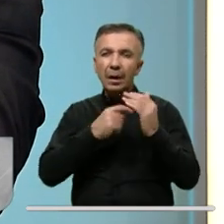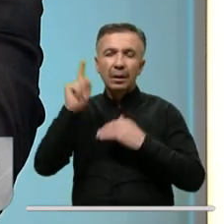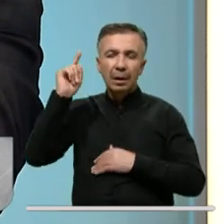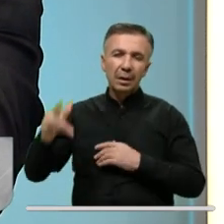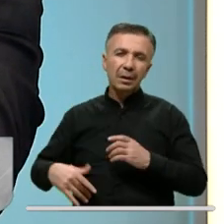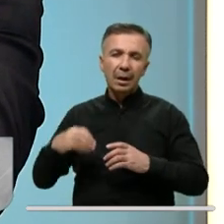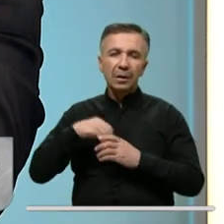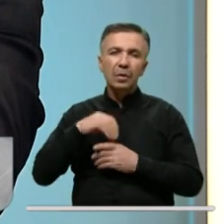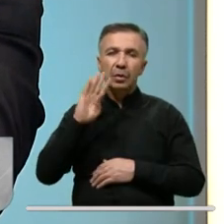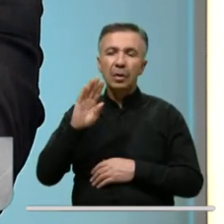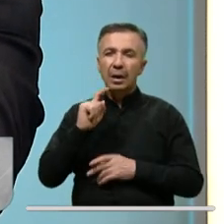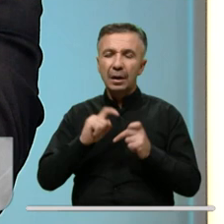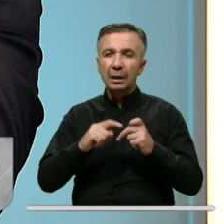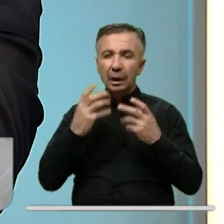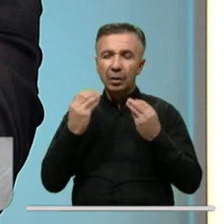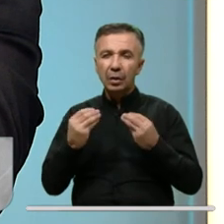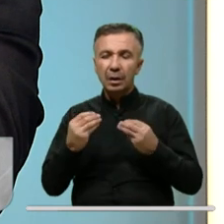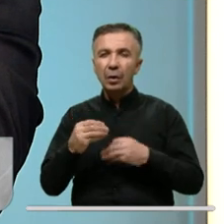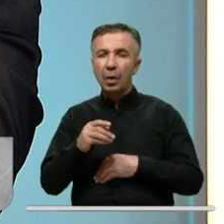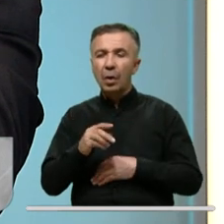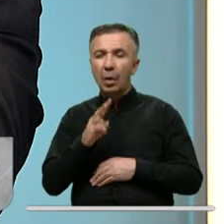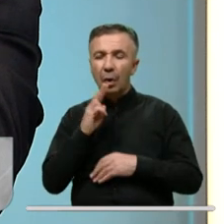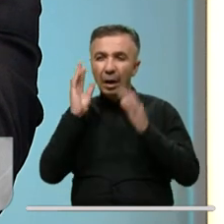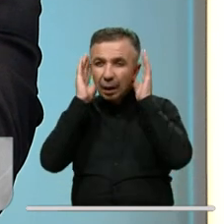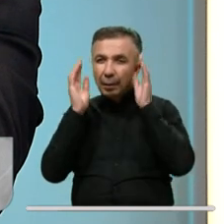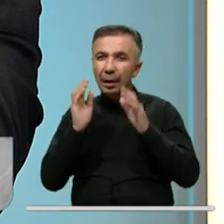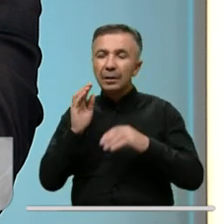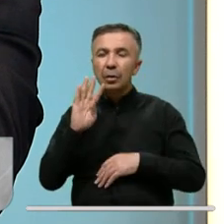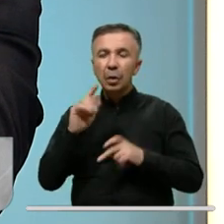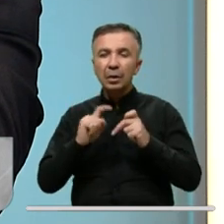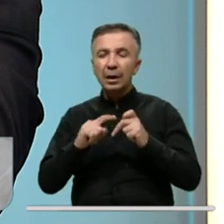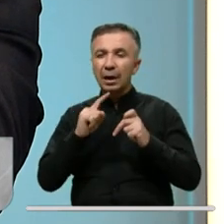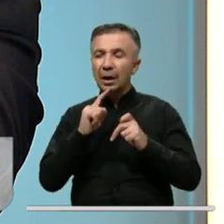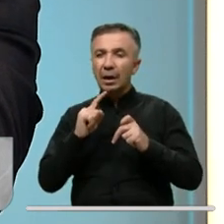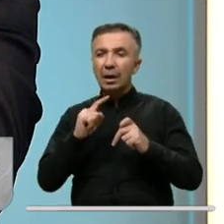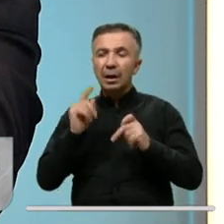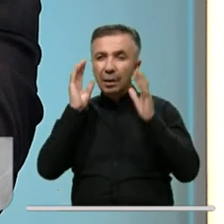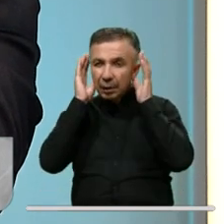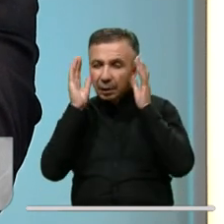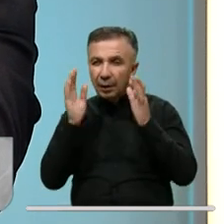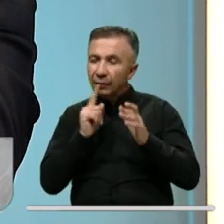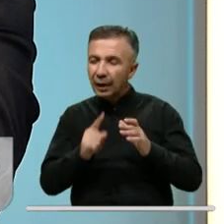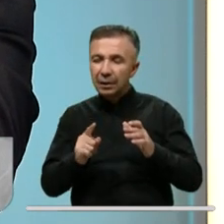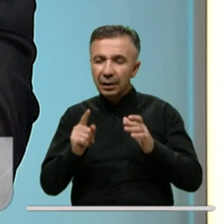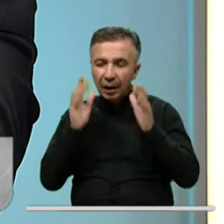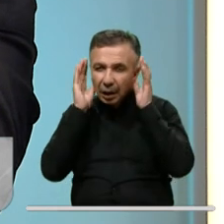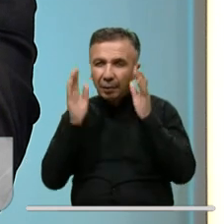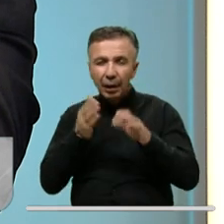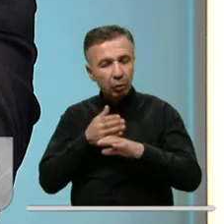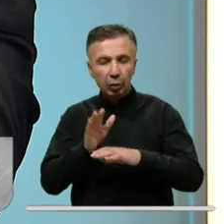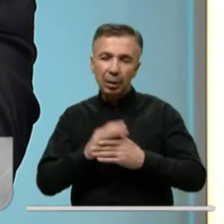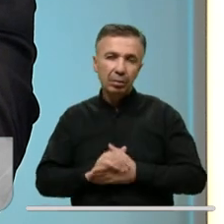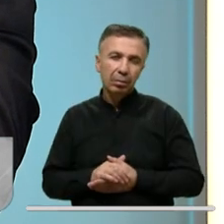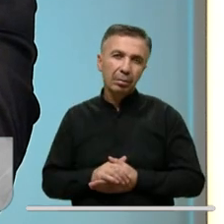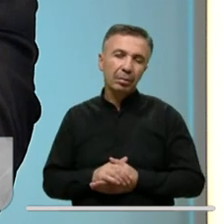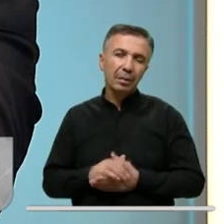rekat olarak öğle namazının farzını kılmaya bu rekatları söylemeye gerek yok Efendim Kimisi diyor ki efendim